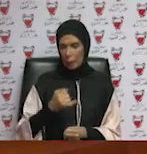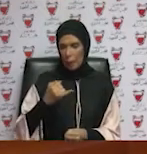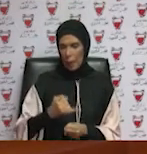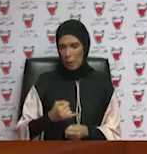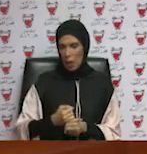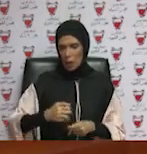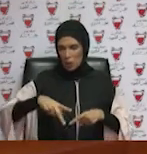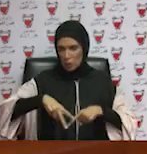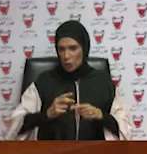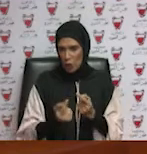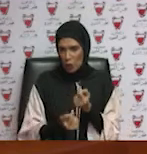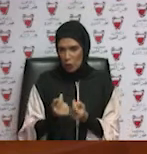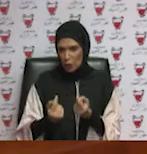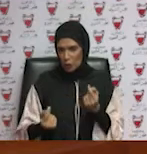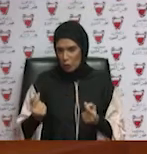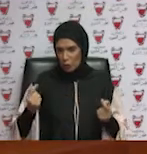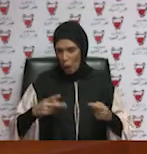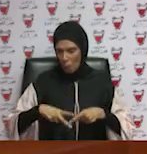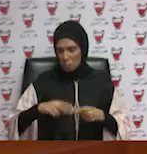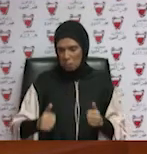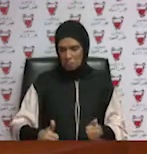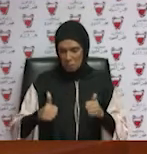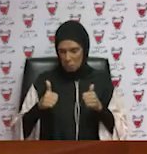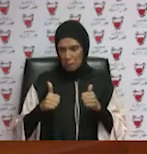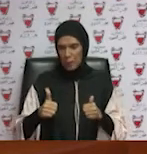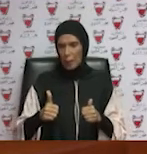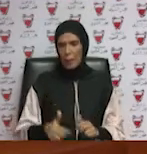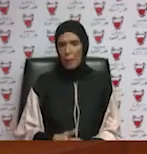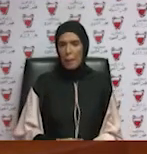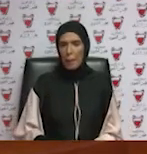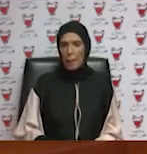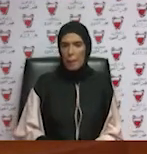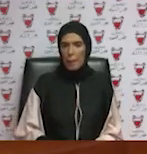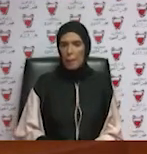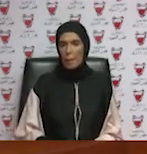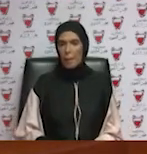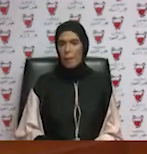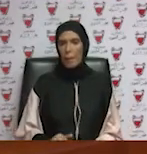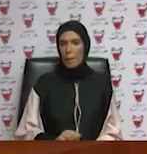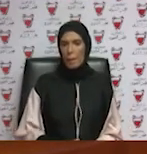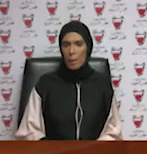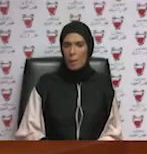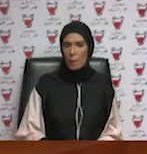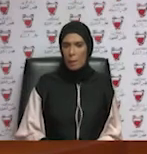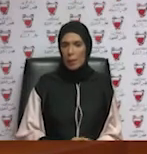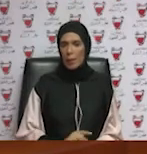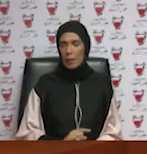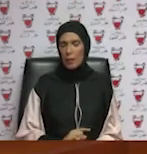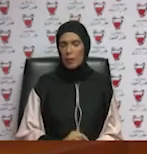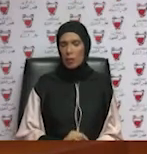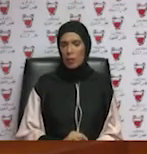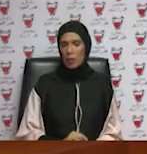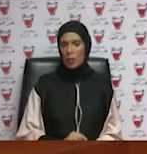والانطلاق إلى ثورة صناعية حقيقية، لأن تلك الفترة كانت هي الفترة الذهبية اللي